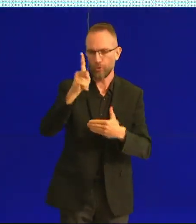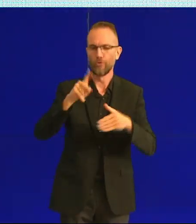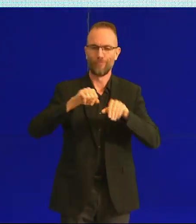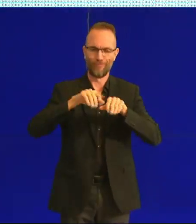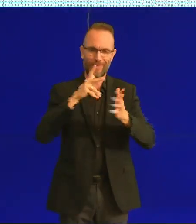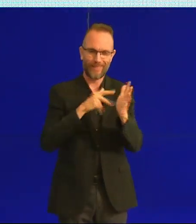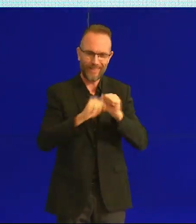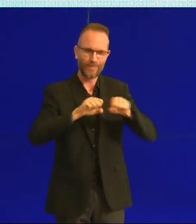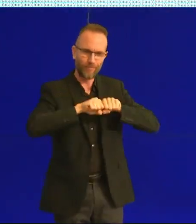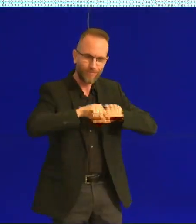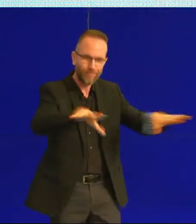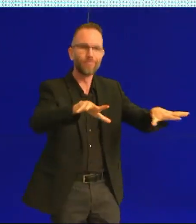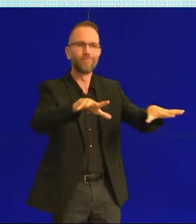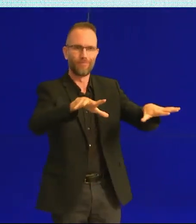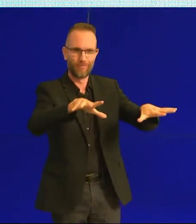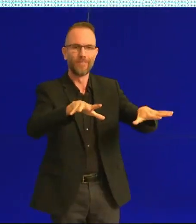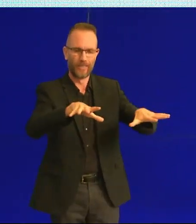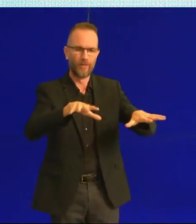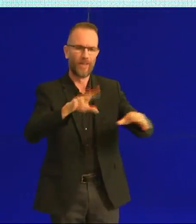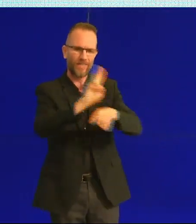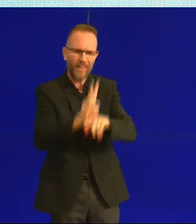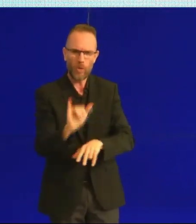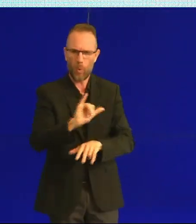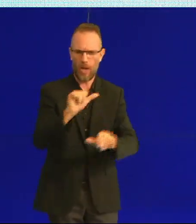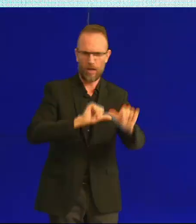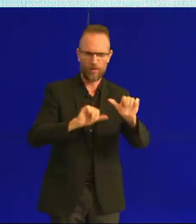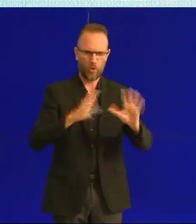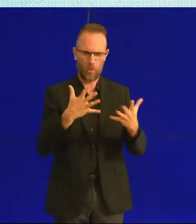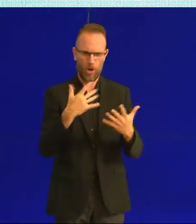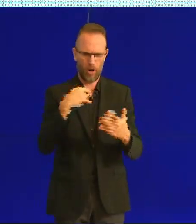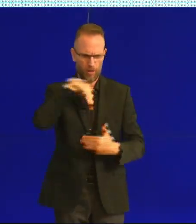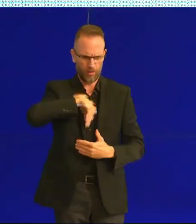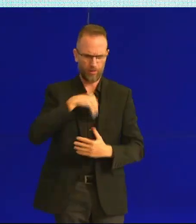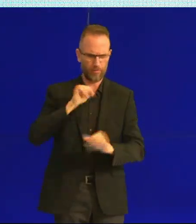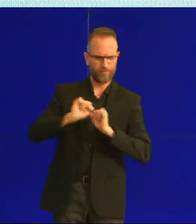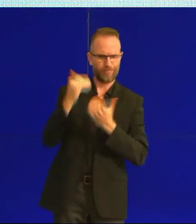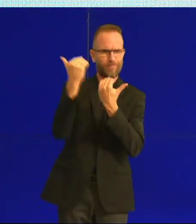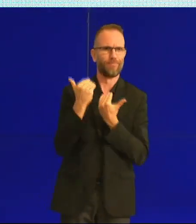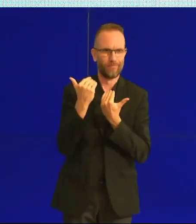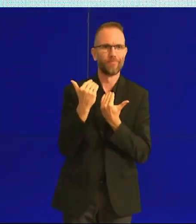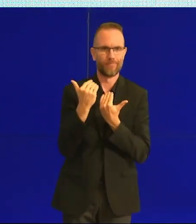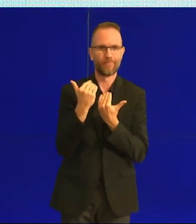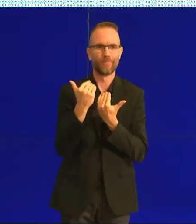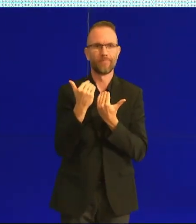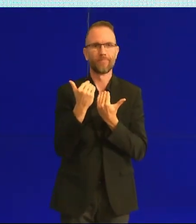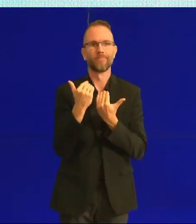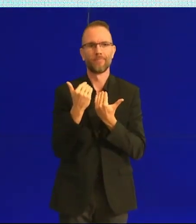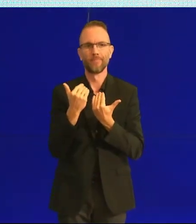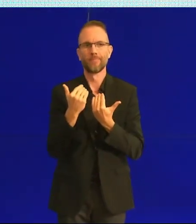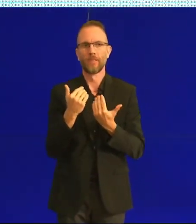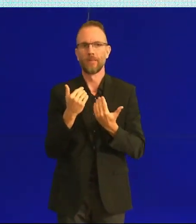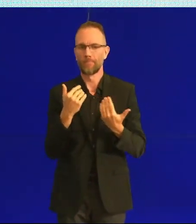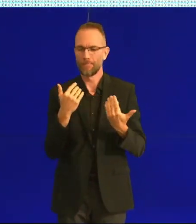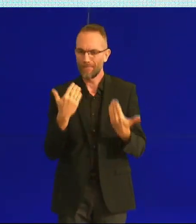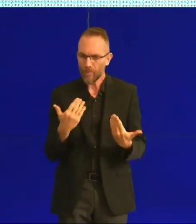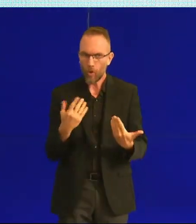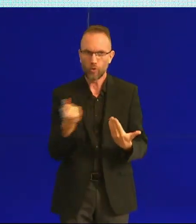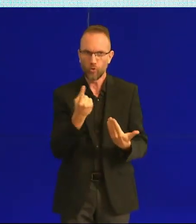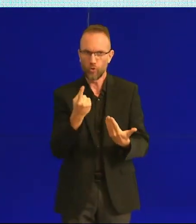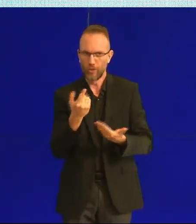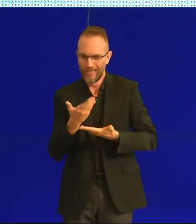notion de à qui et dans quel contexte est-ce qu'on peut retirer le plus d'informations il est acquis qu'elle personnes vont bénéficier en